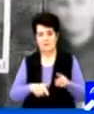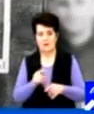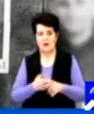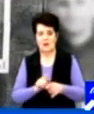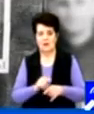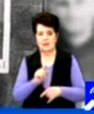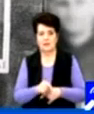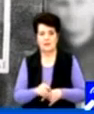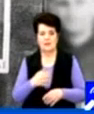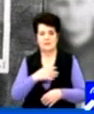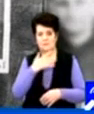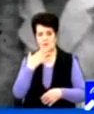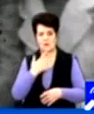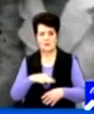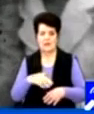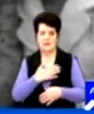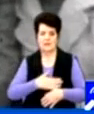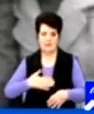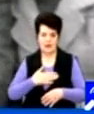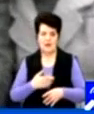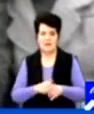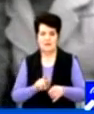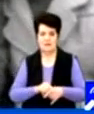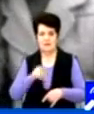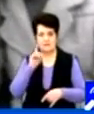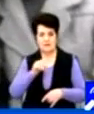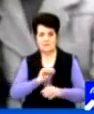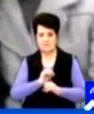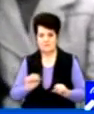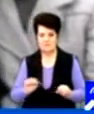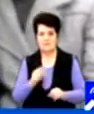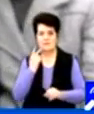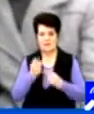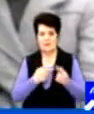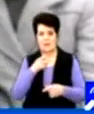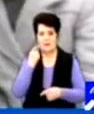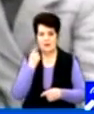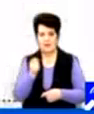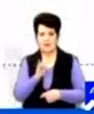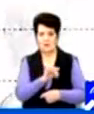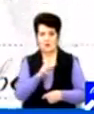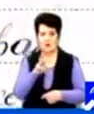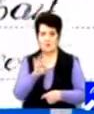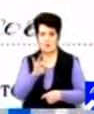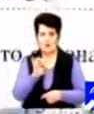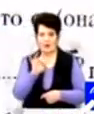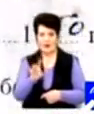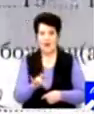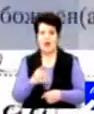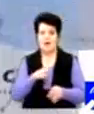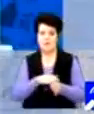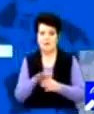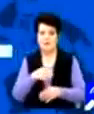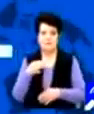sovietice, dar nu s-a lăsat înfrânt. Astăzi, în telejurnal, îl cunoaștem pe fostul deținut politic Ion Moraru, ajuns la vârsta de 90 de ani.